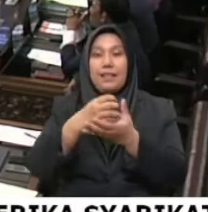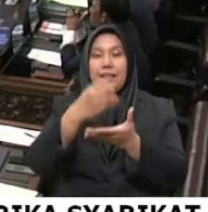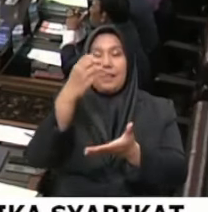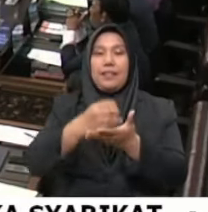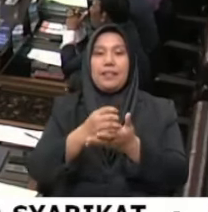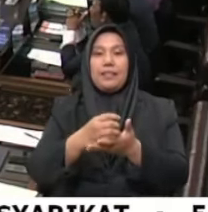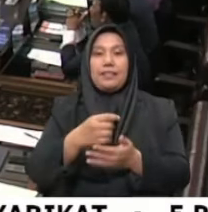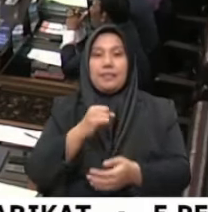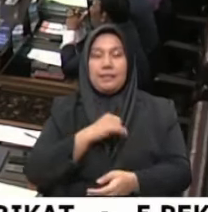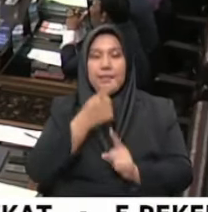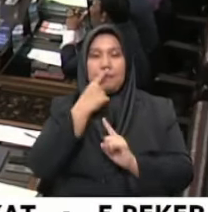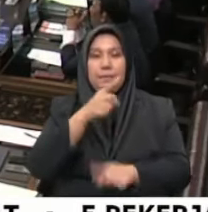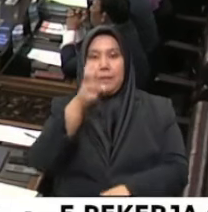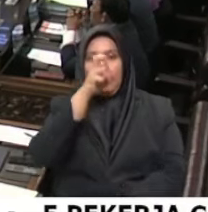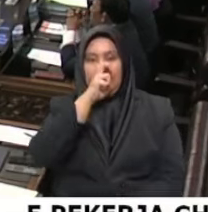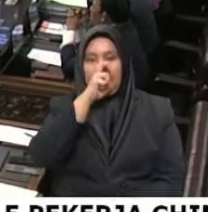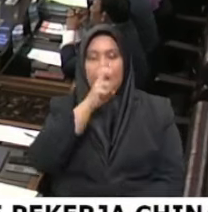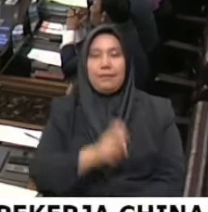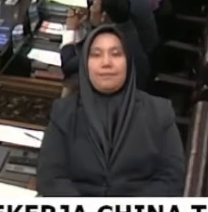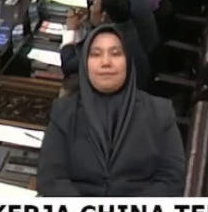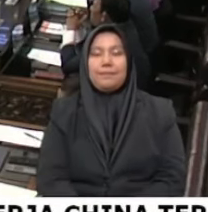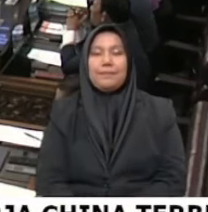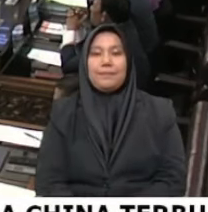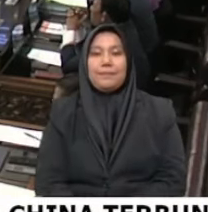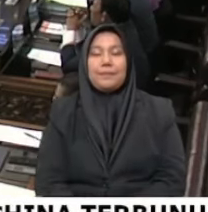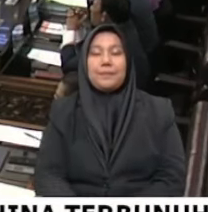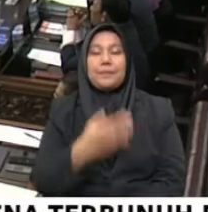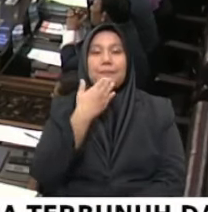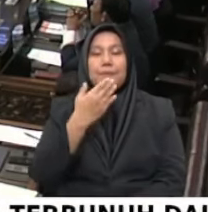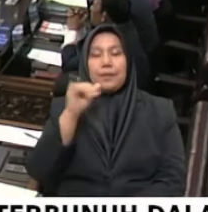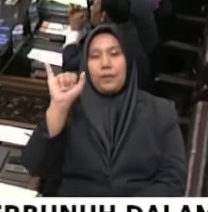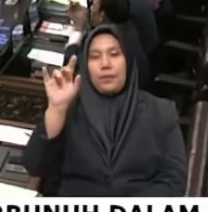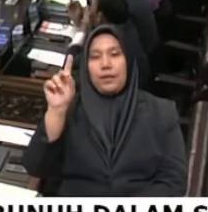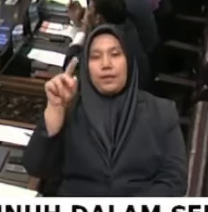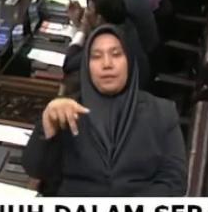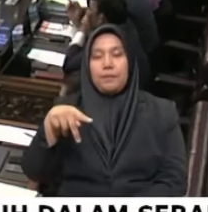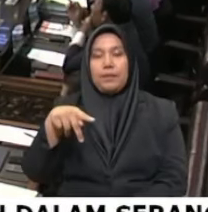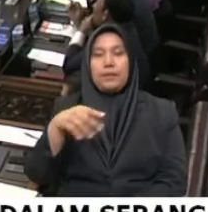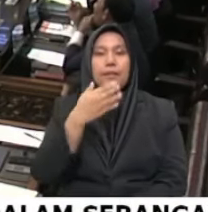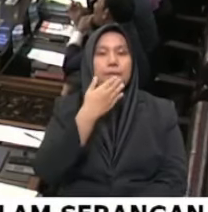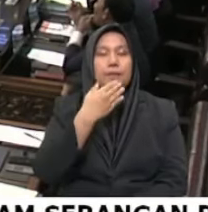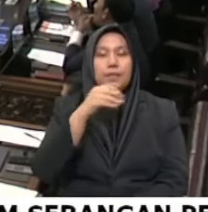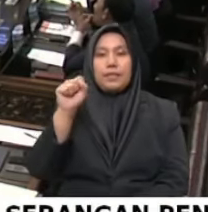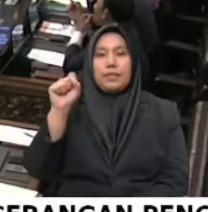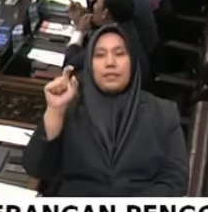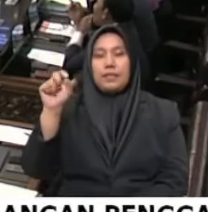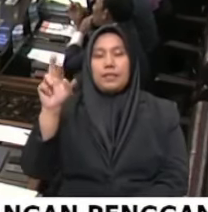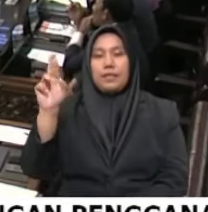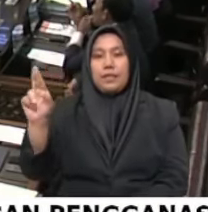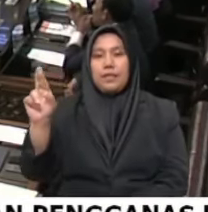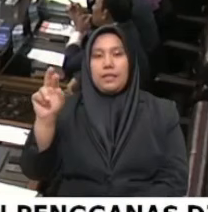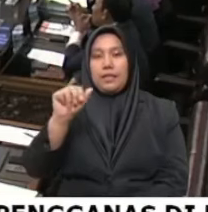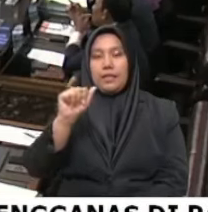Terima kasih Dato' Yang Dipertua. Terima kasih Yang Berhormat Senator Abun. Soalan ini memang